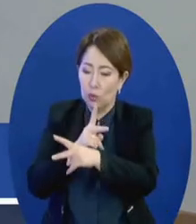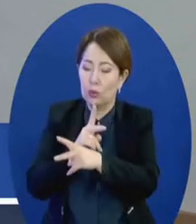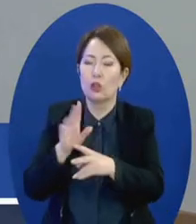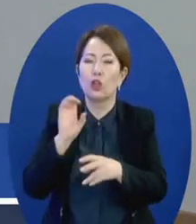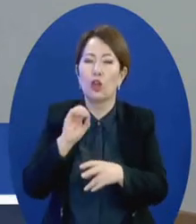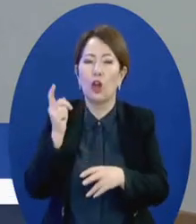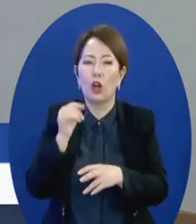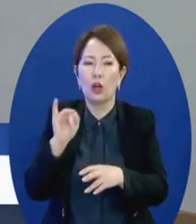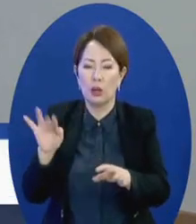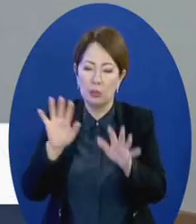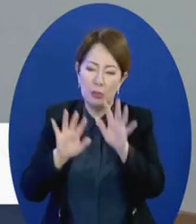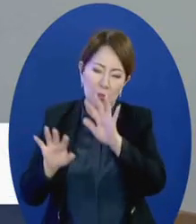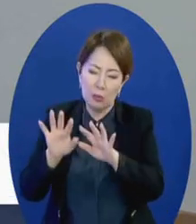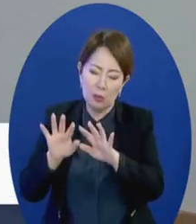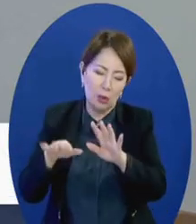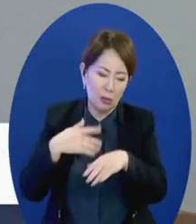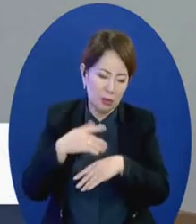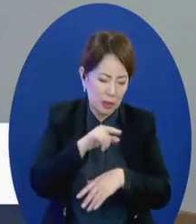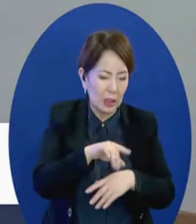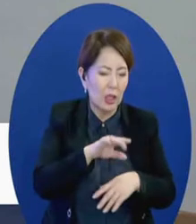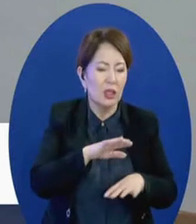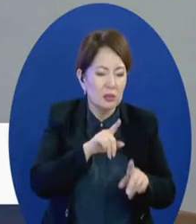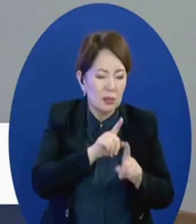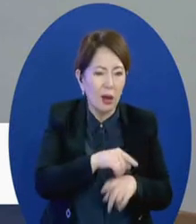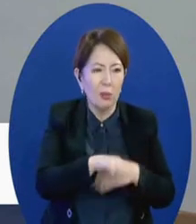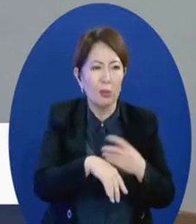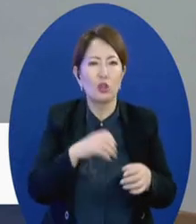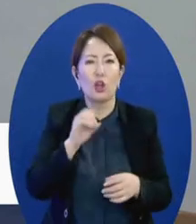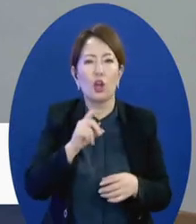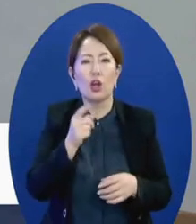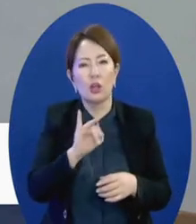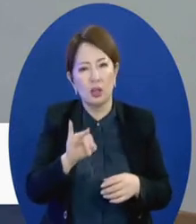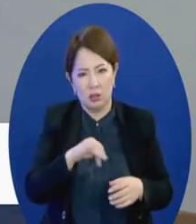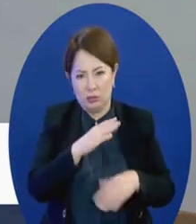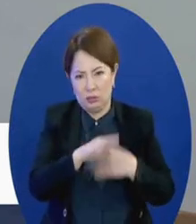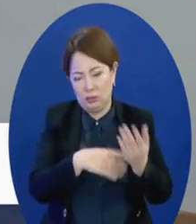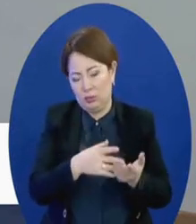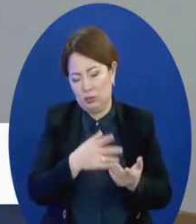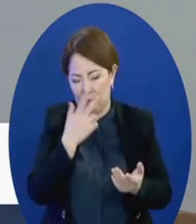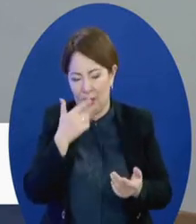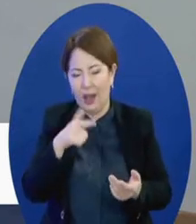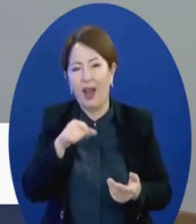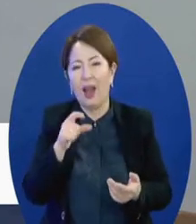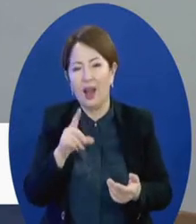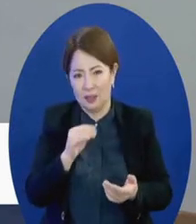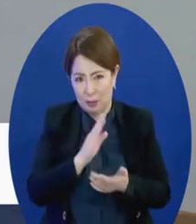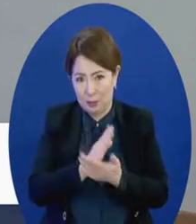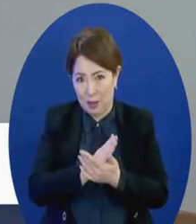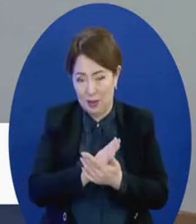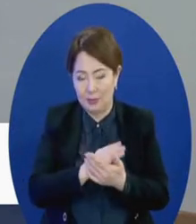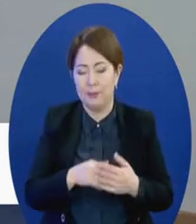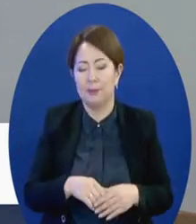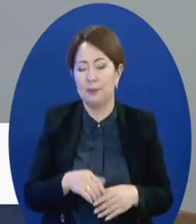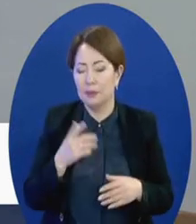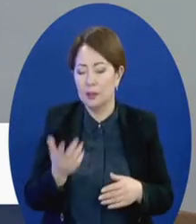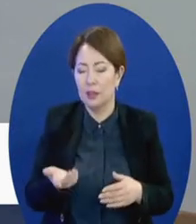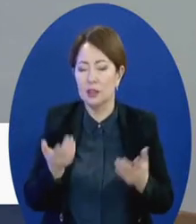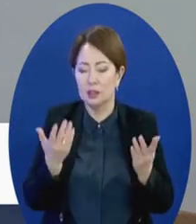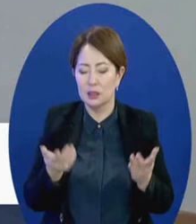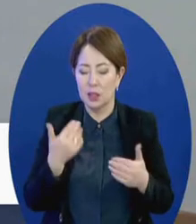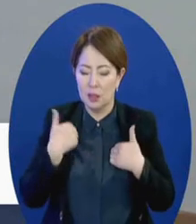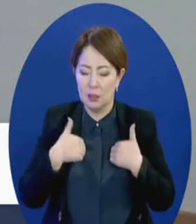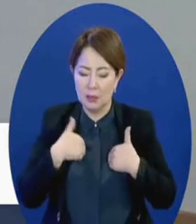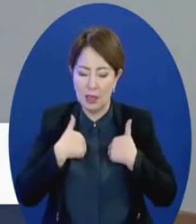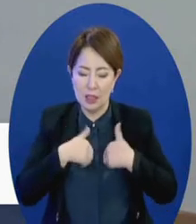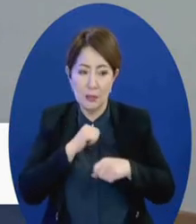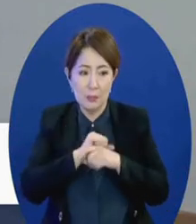байх тусмаа хэрэгжилтэн төдий чинь ерөнхий болоод явцдаг нэг юм тогтолцоо гаж тогтолцоо байгаад байдаг л да. Тэгэхээр ялангуяа одоо